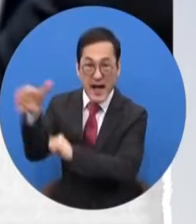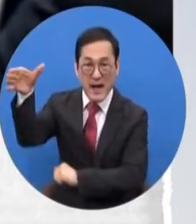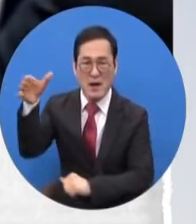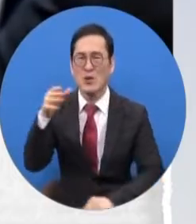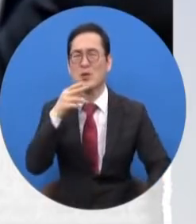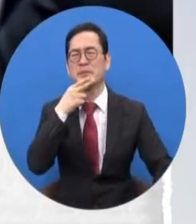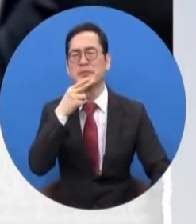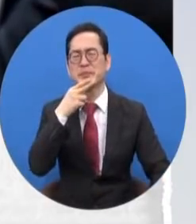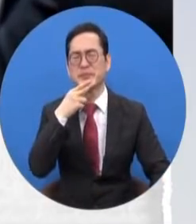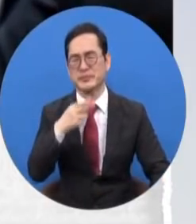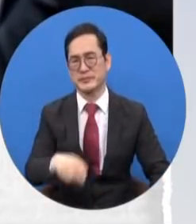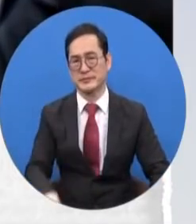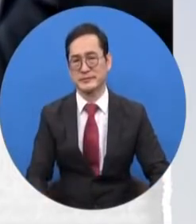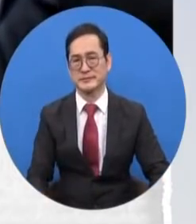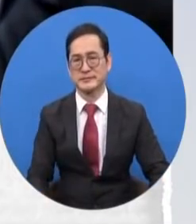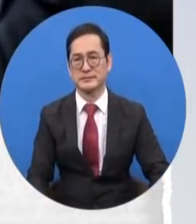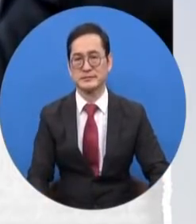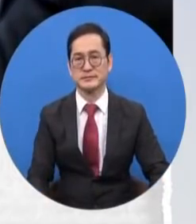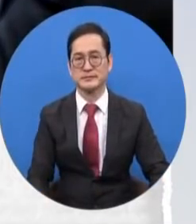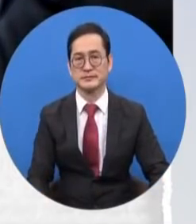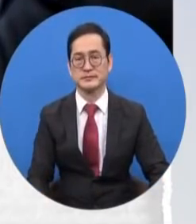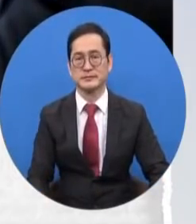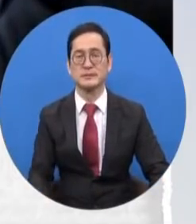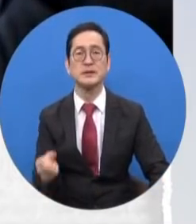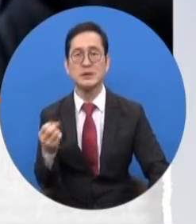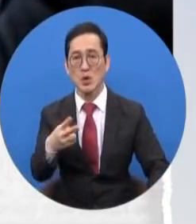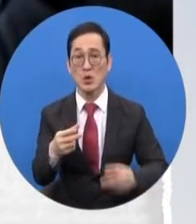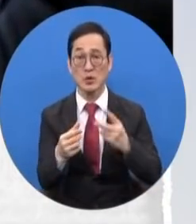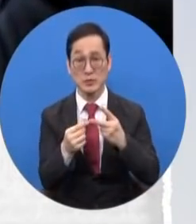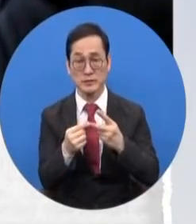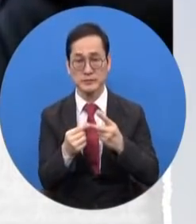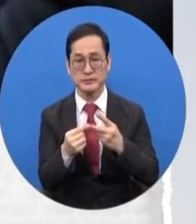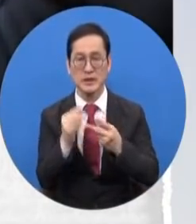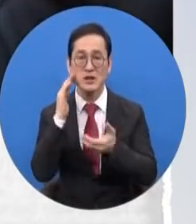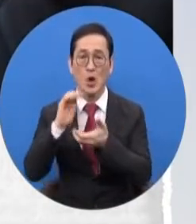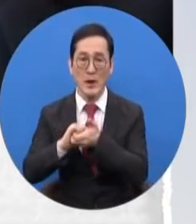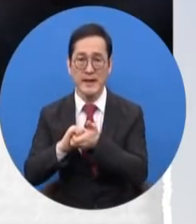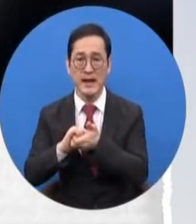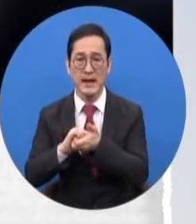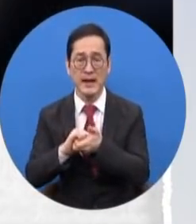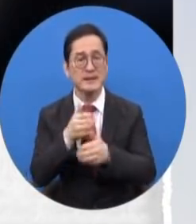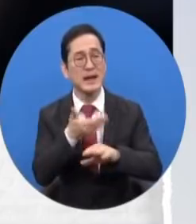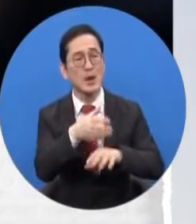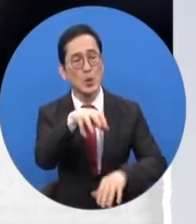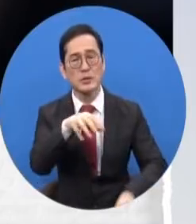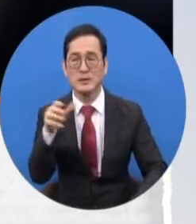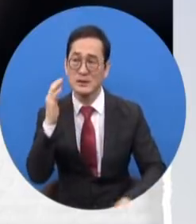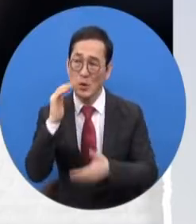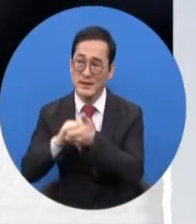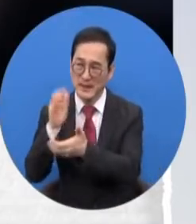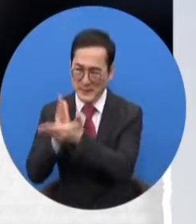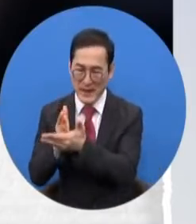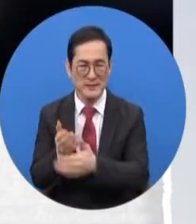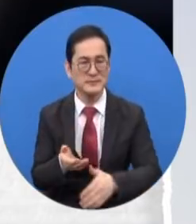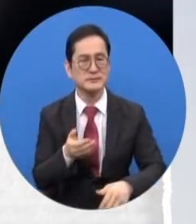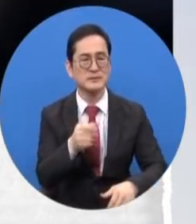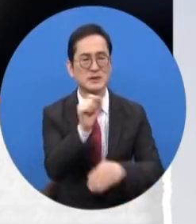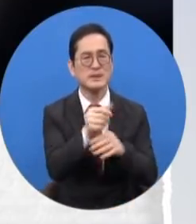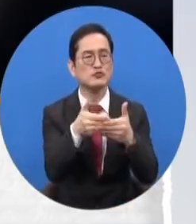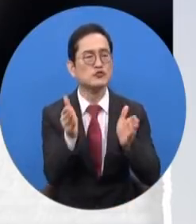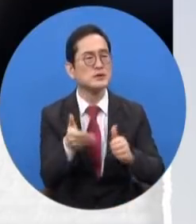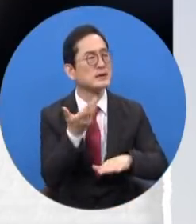간다고 생각지 않습니다. 두 번째, 자, 새 집을 지어서 새로 시작하는 정권이에요. 그러면 사실은 문제가